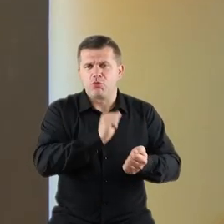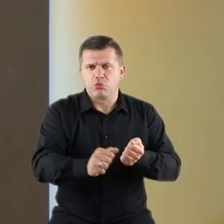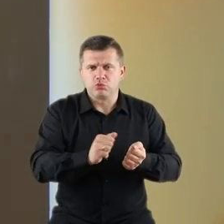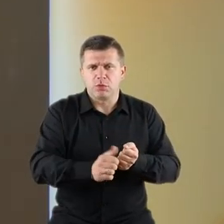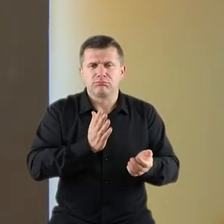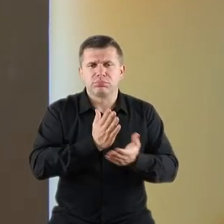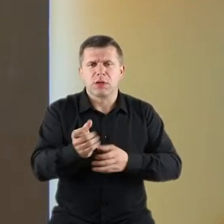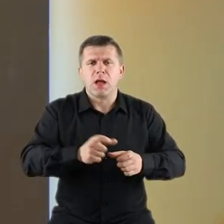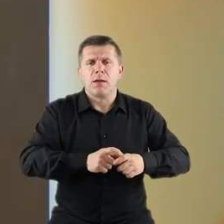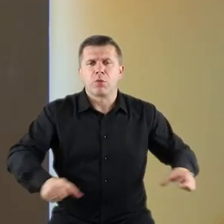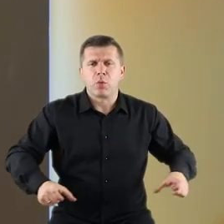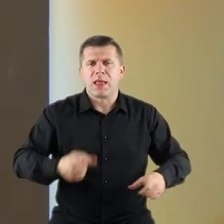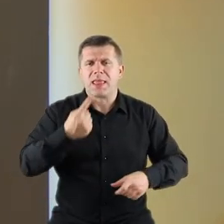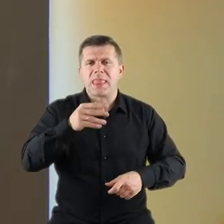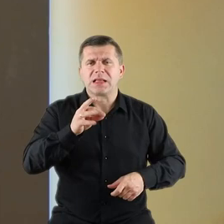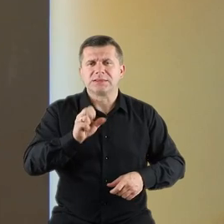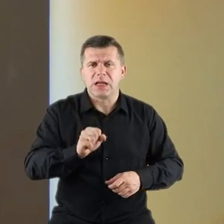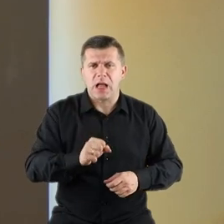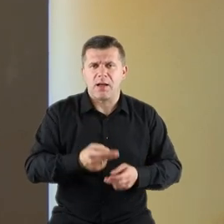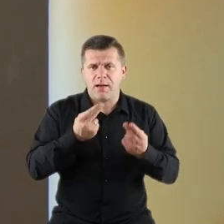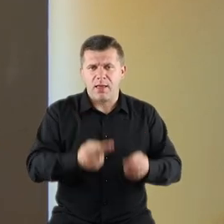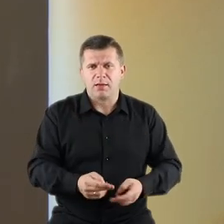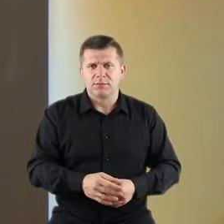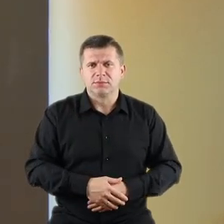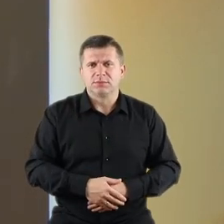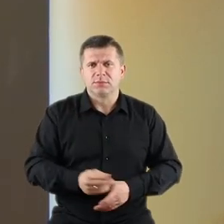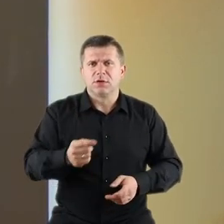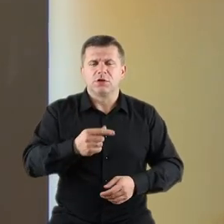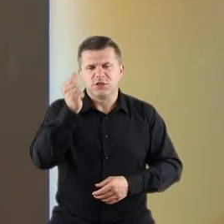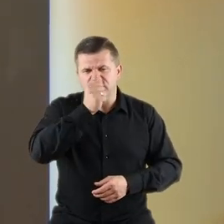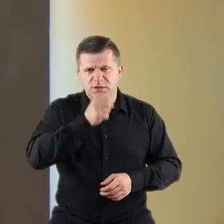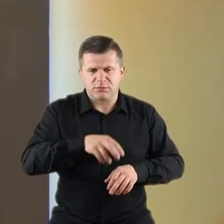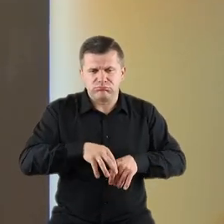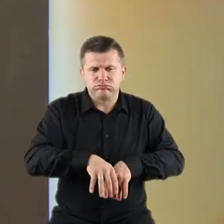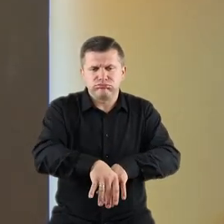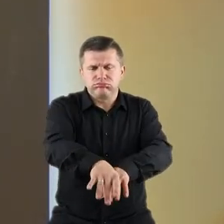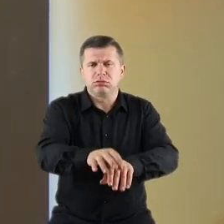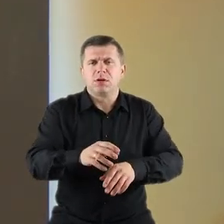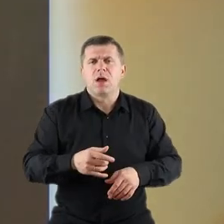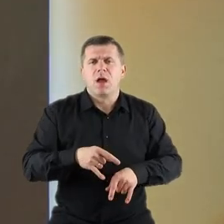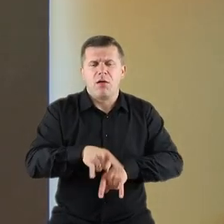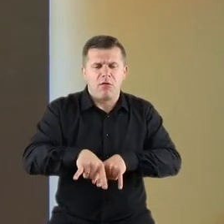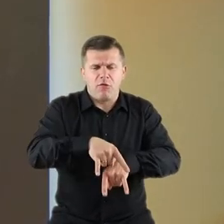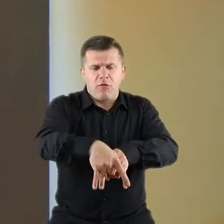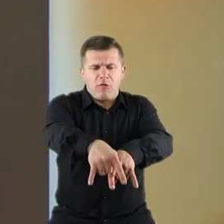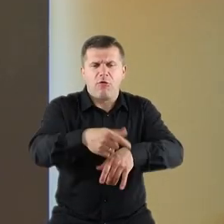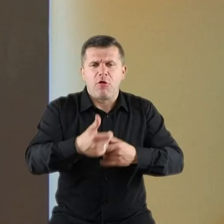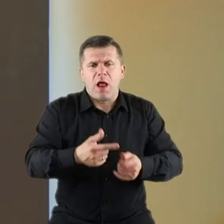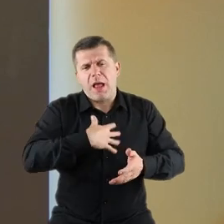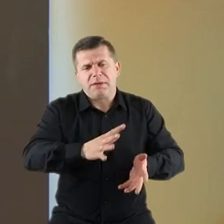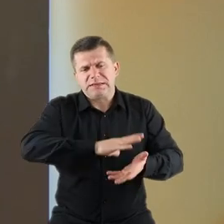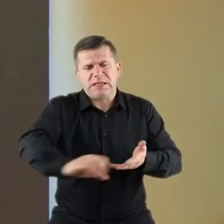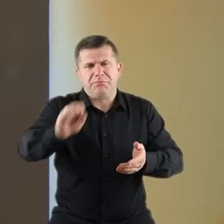przez próbki przez deskę ponad nim leżącą spędzają prosięta ażeby one sobą niewiadomą zabrały